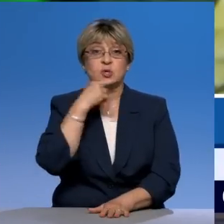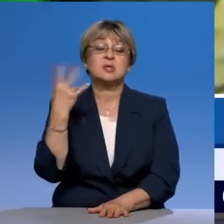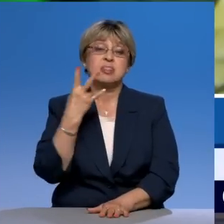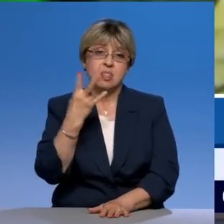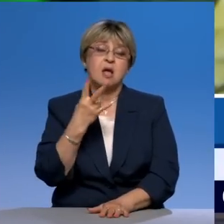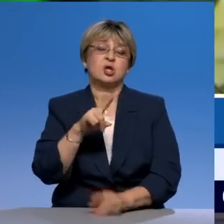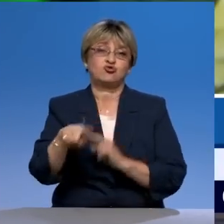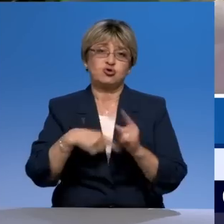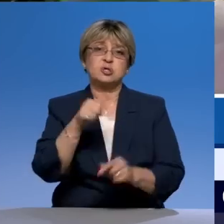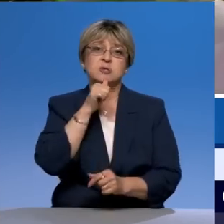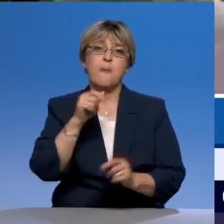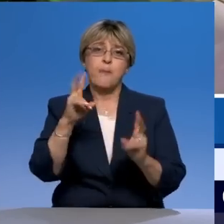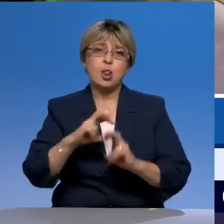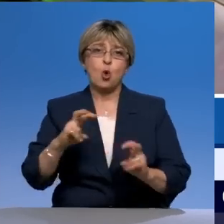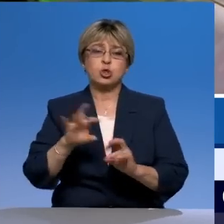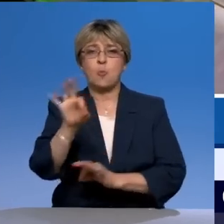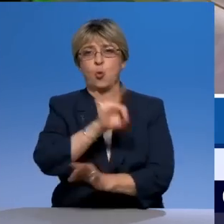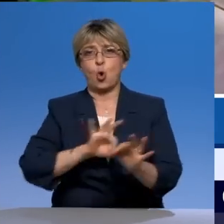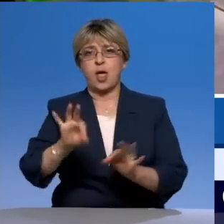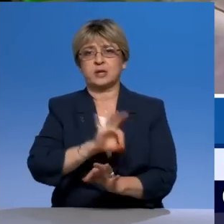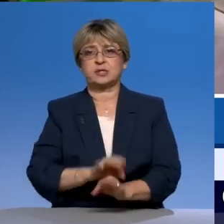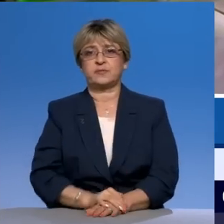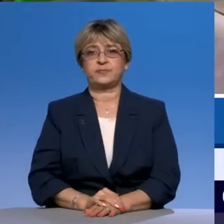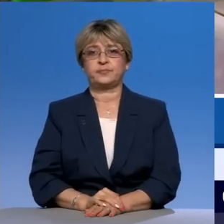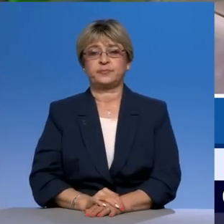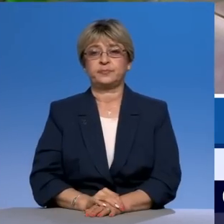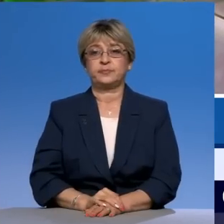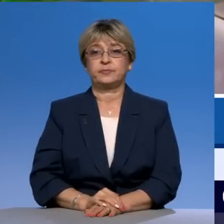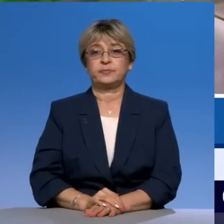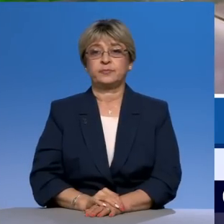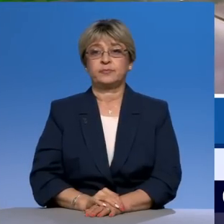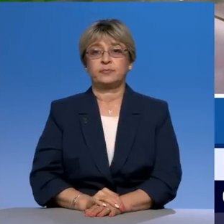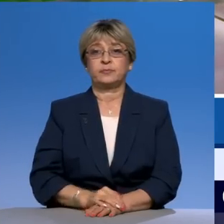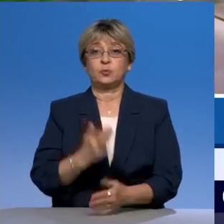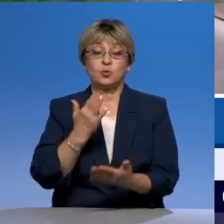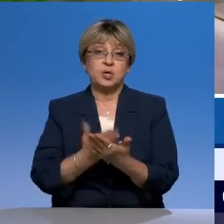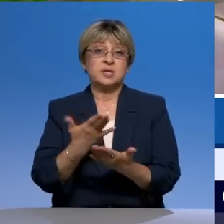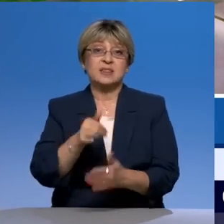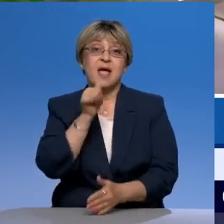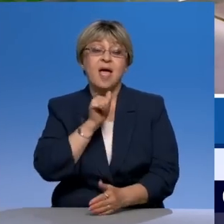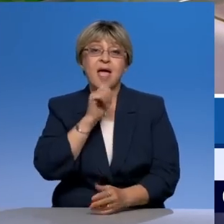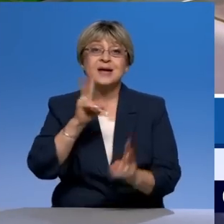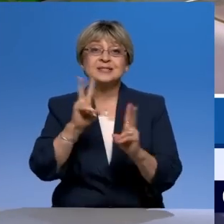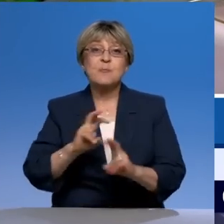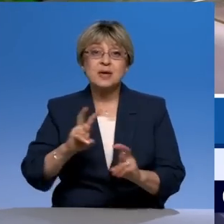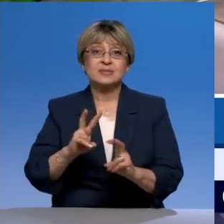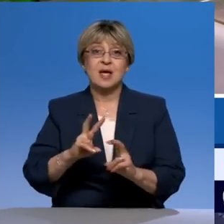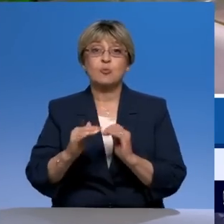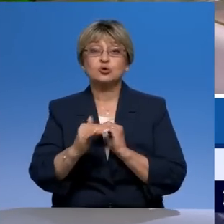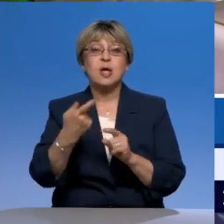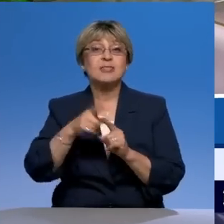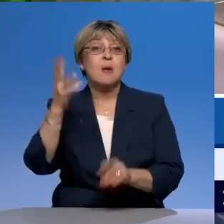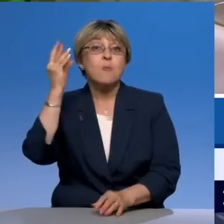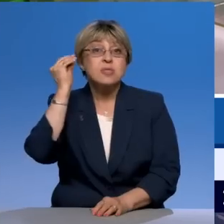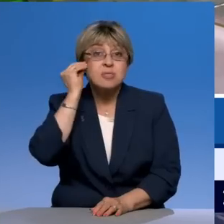проект. Действительно, подключение максимальное. Есть возможность на какой-то, я не знаю, общественной площадке, экспертной площадке вот это мнение,